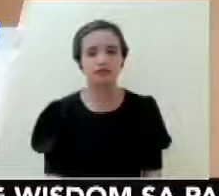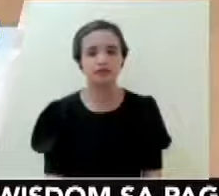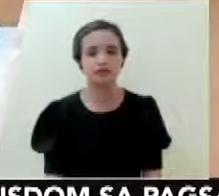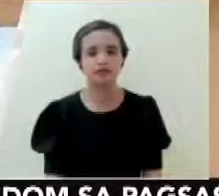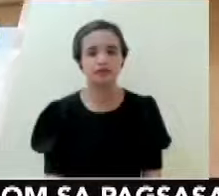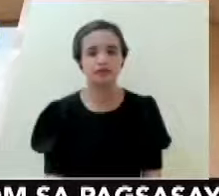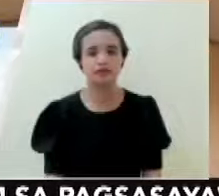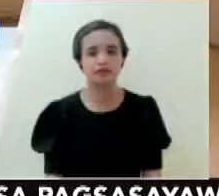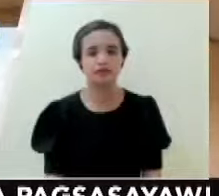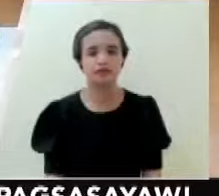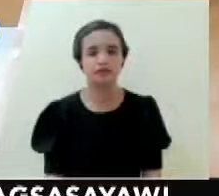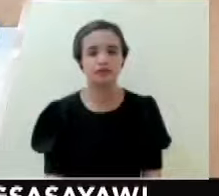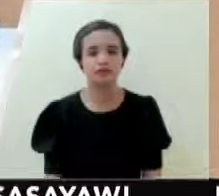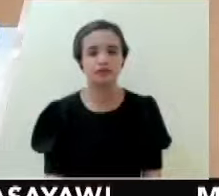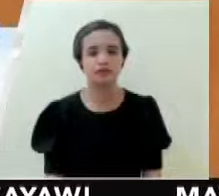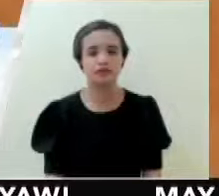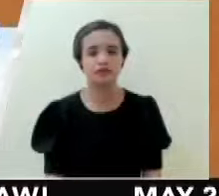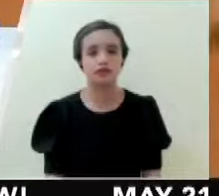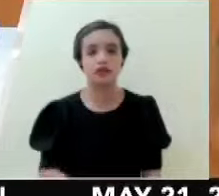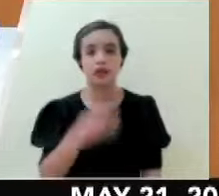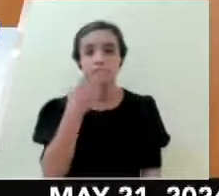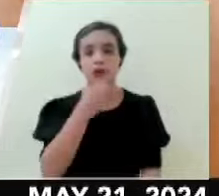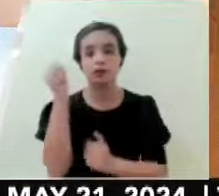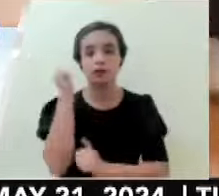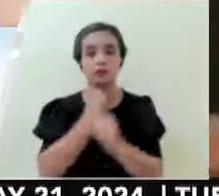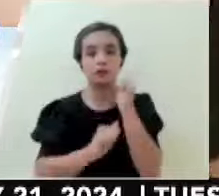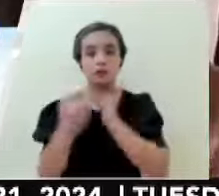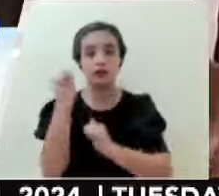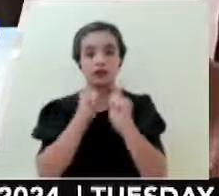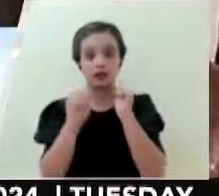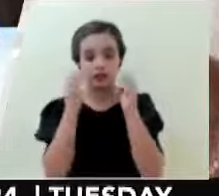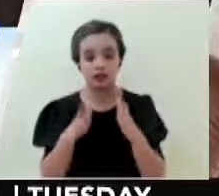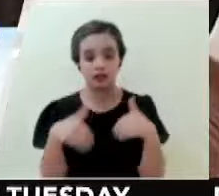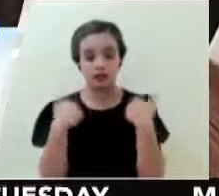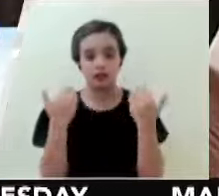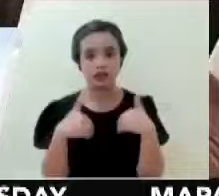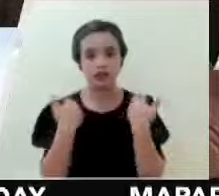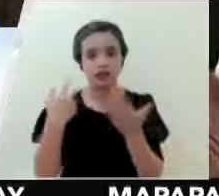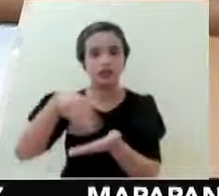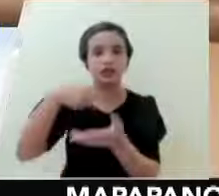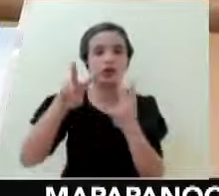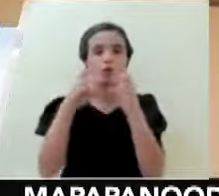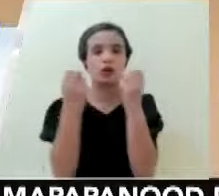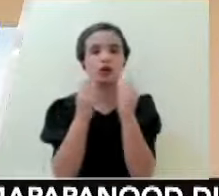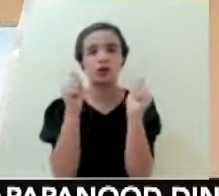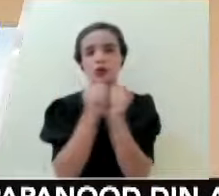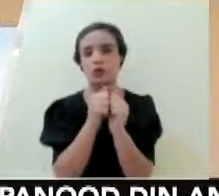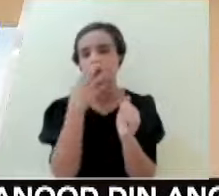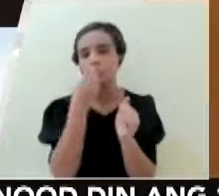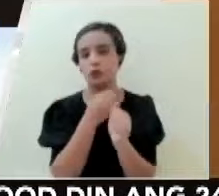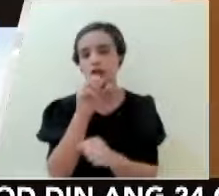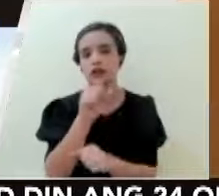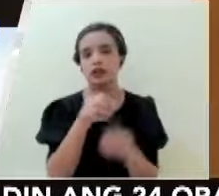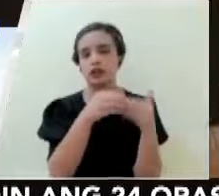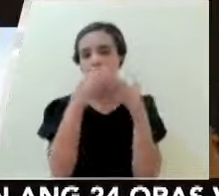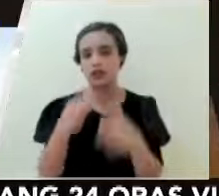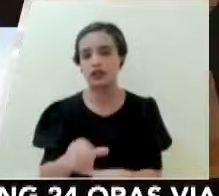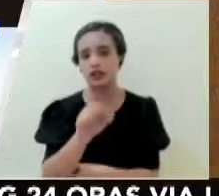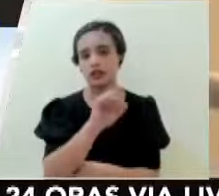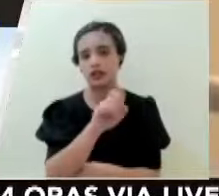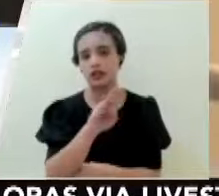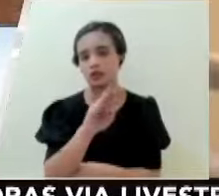8 ang mga sparkle teams sa kanilang dance workshop with og Sex Bomb leader and kapuso actress Rochelle